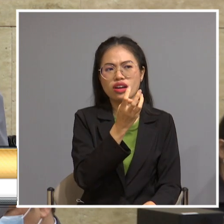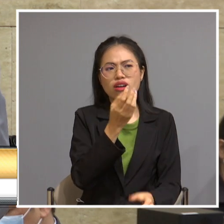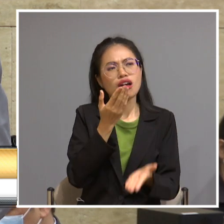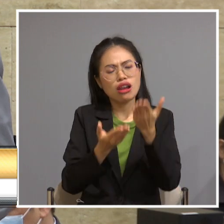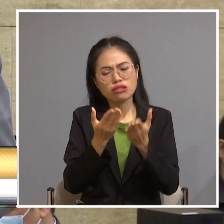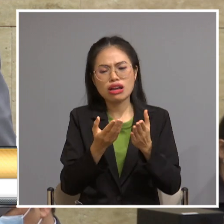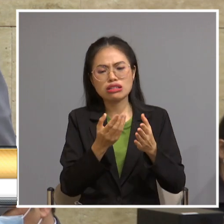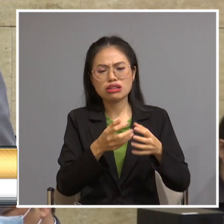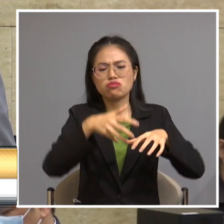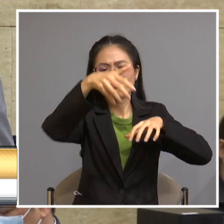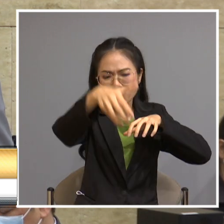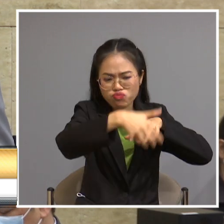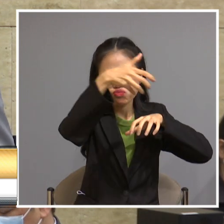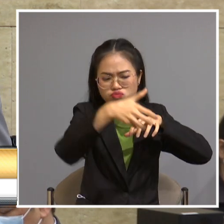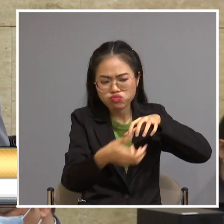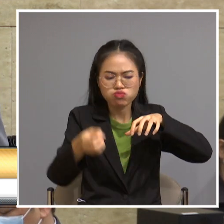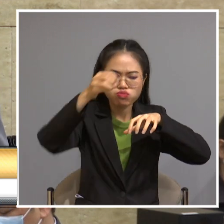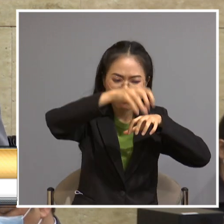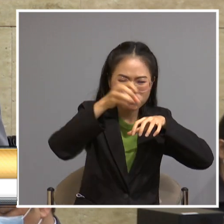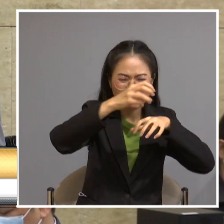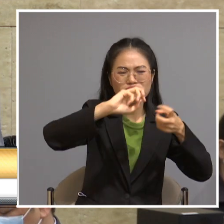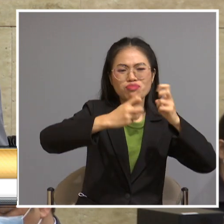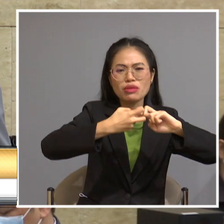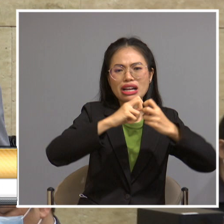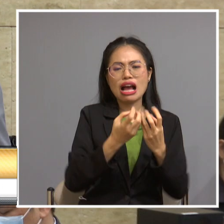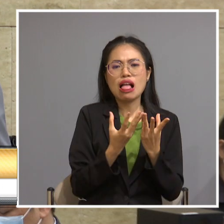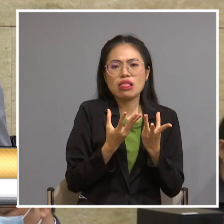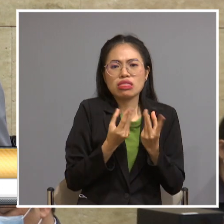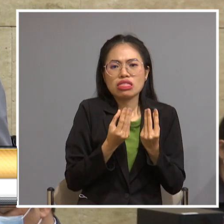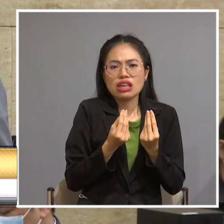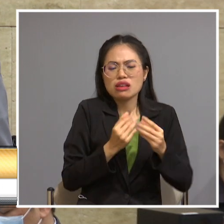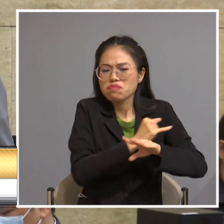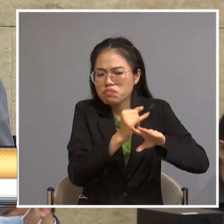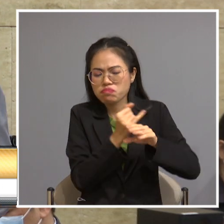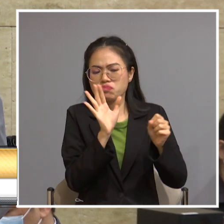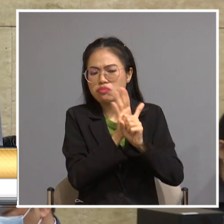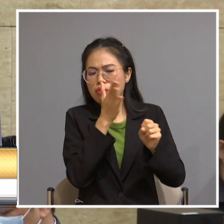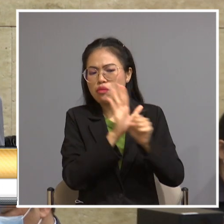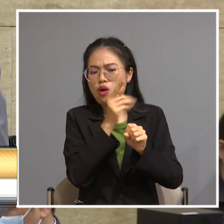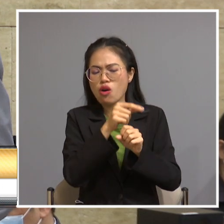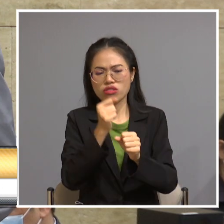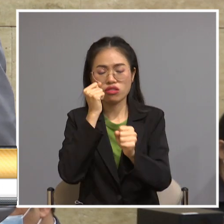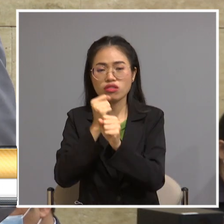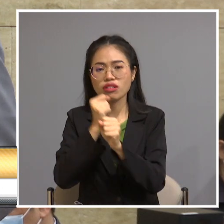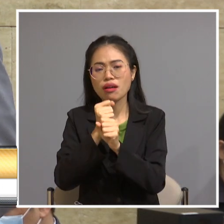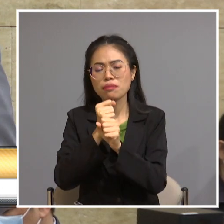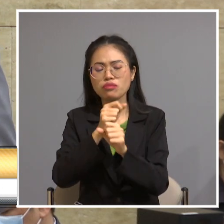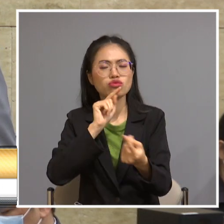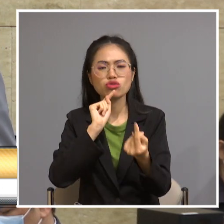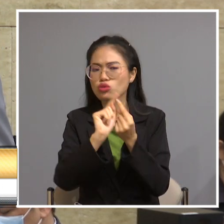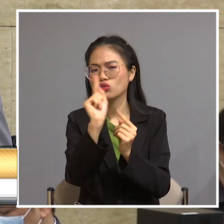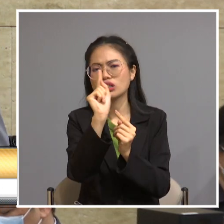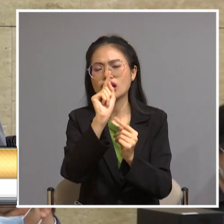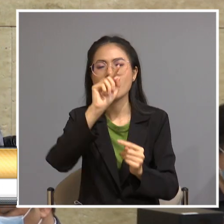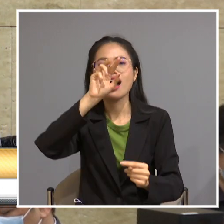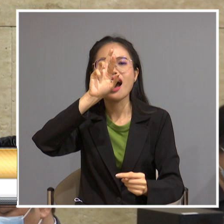จะฝังกลบก็ติดปัญหาเรื่องของที่ดินดังนั้นมีทางเดียวก็คอการทำ RDFซึ่งกระบวนการในการ